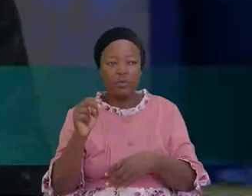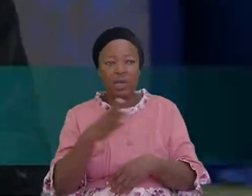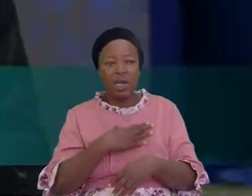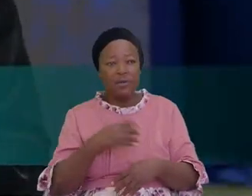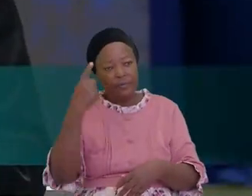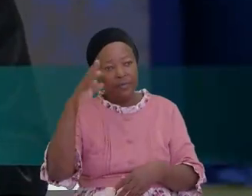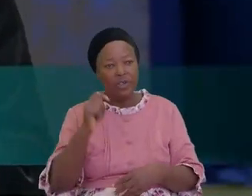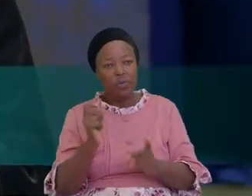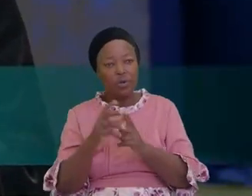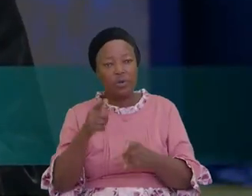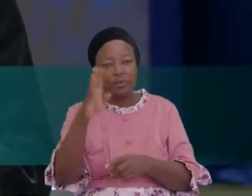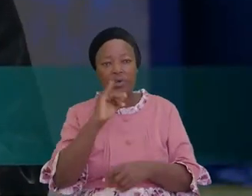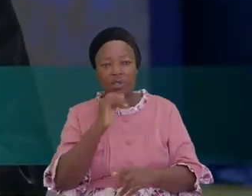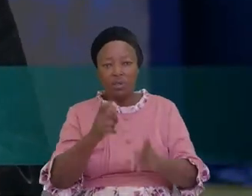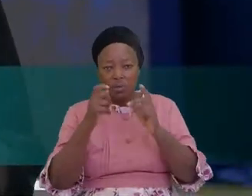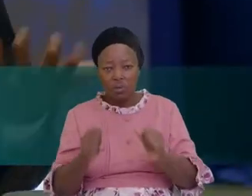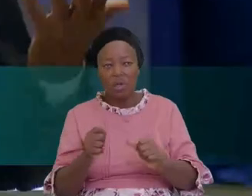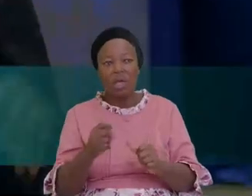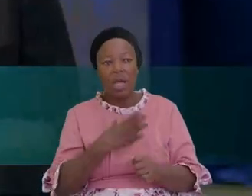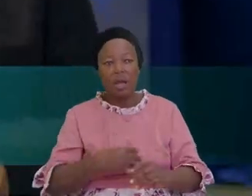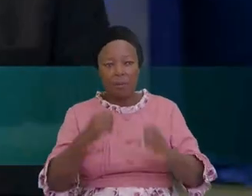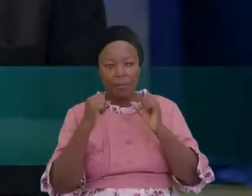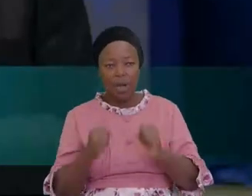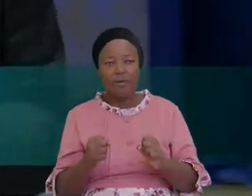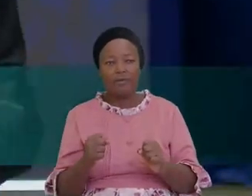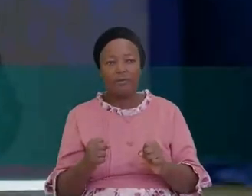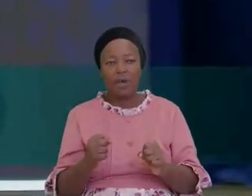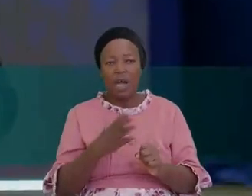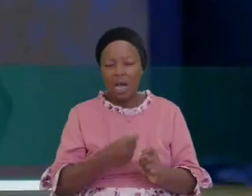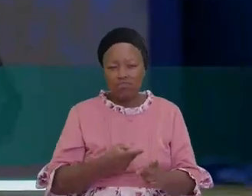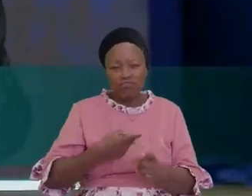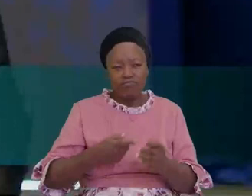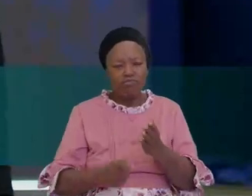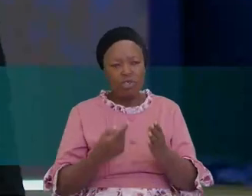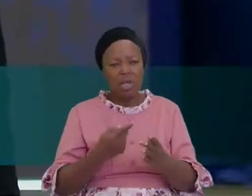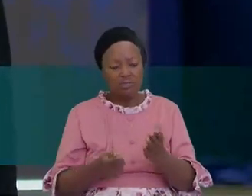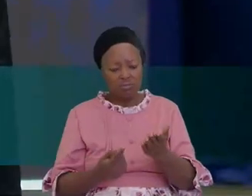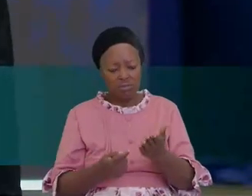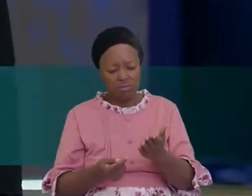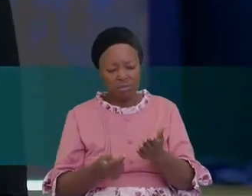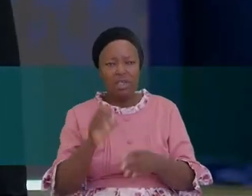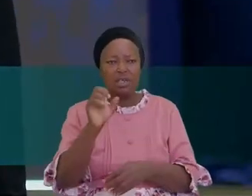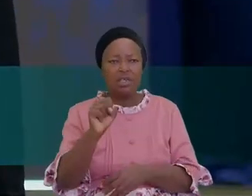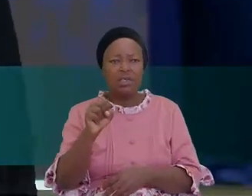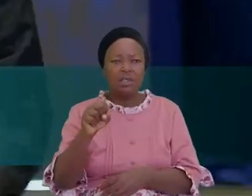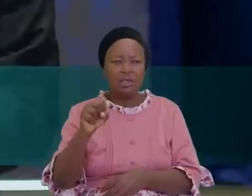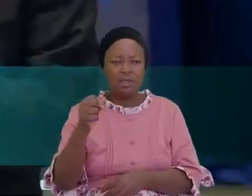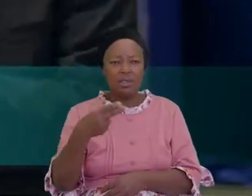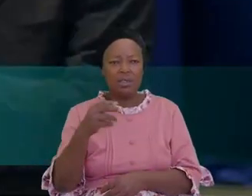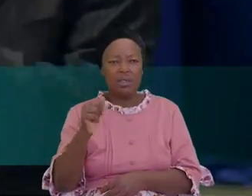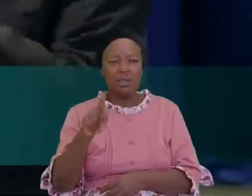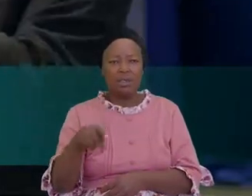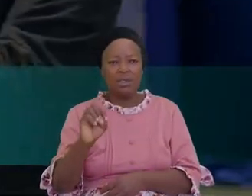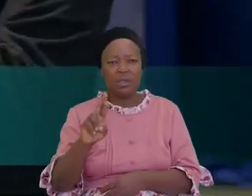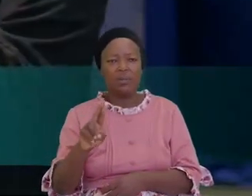12. Hébreux 4, 12 qui dit, car la parole de Dieu est vivante et efficace, plus tranchante qu'une épée quelconque